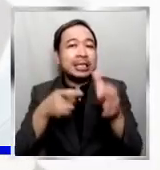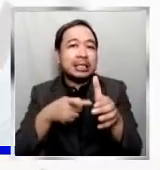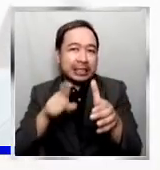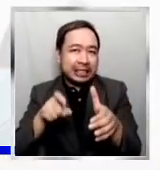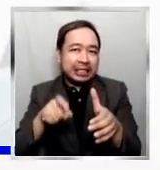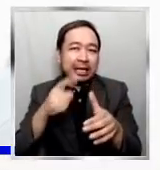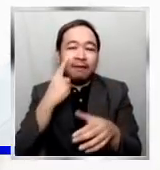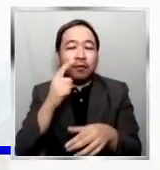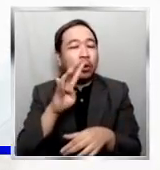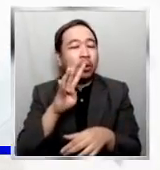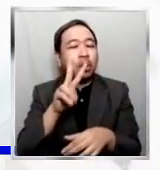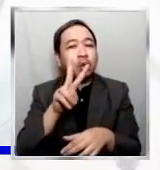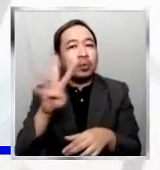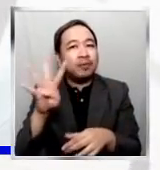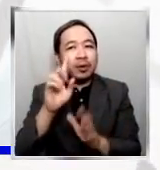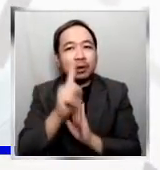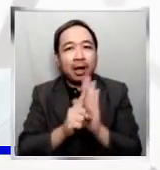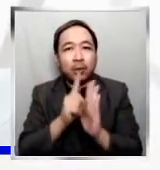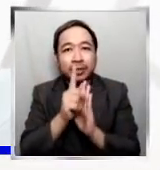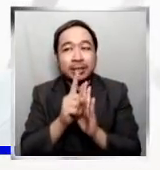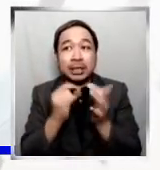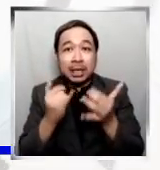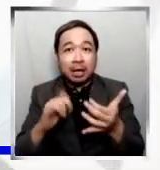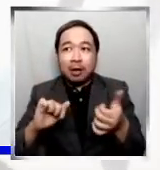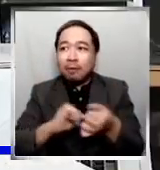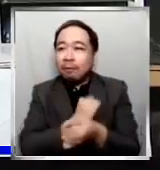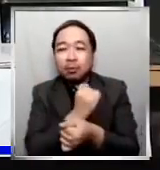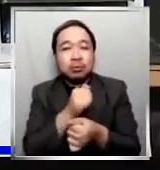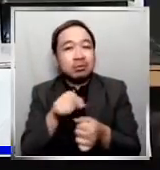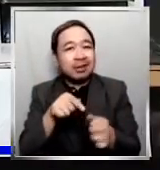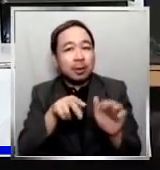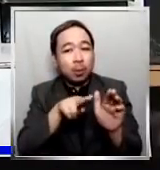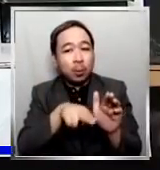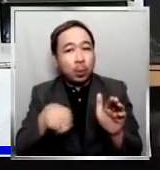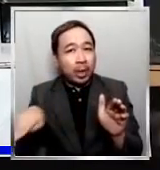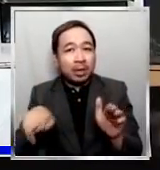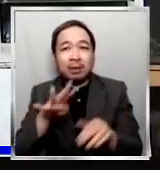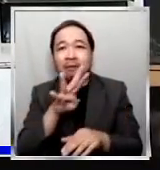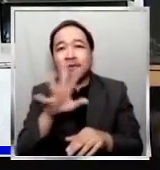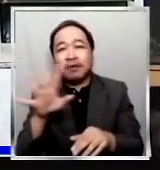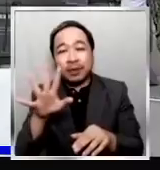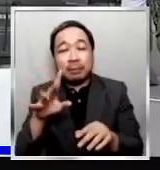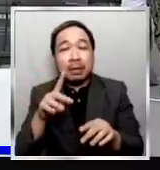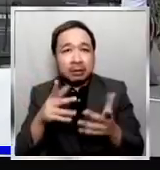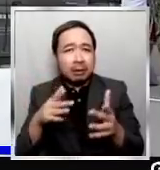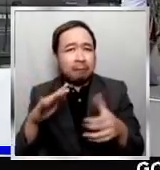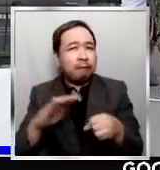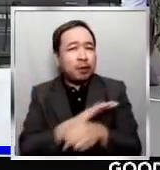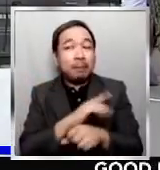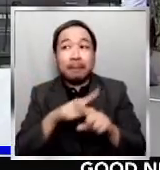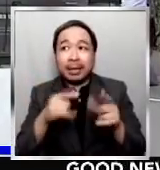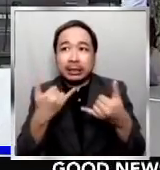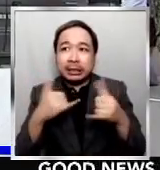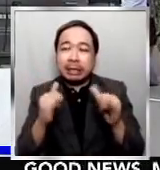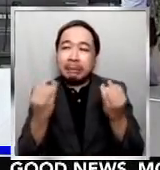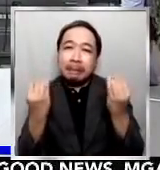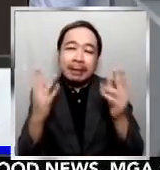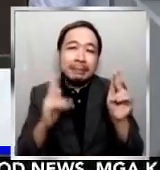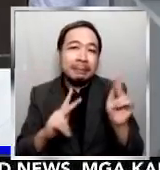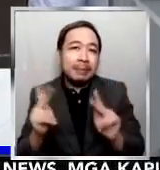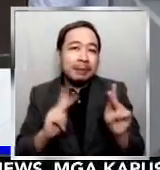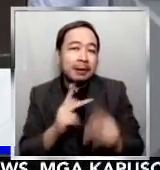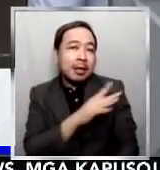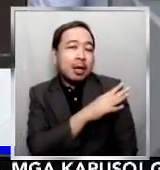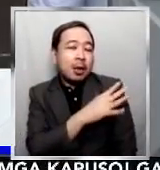Halos puno na ang 45-bed COVID ward ng ospital. Pero marami pang suspected COVID patients ang naghihintay na lang ng